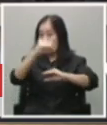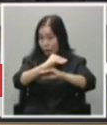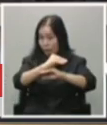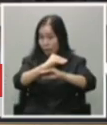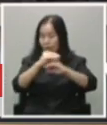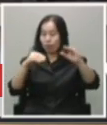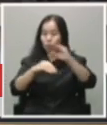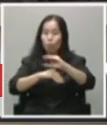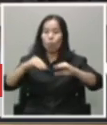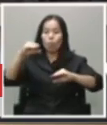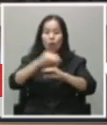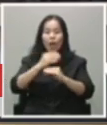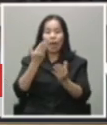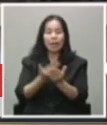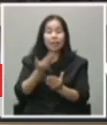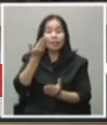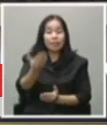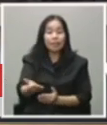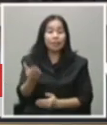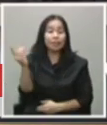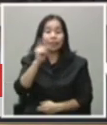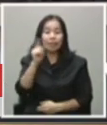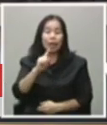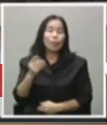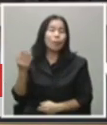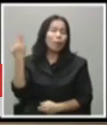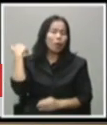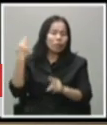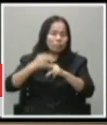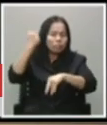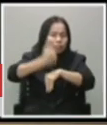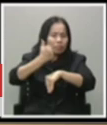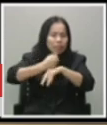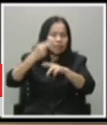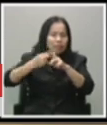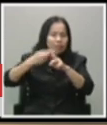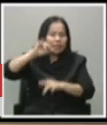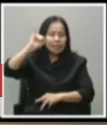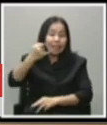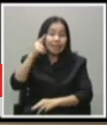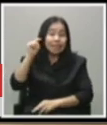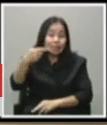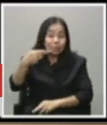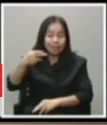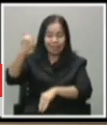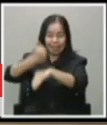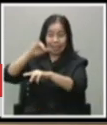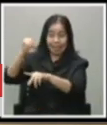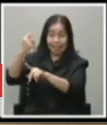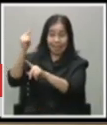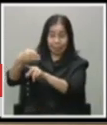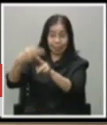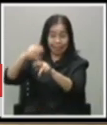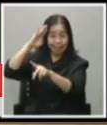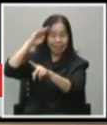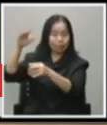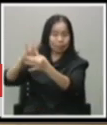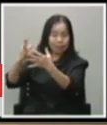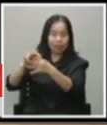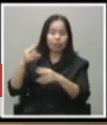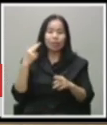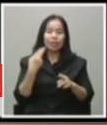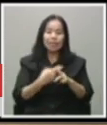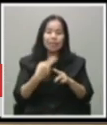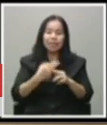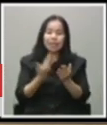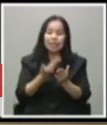อวิธีพิเศษในยุคของพลตำรวจเอกจักรทิพย์ชัยจินดาแต่จักรทิพย์ไม่เกี่ยวนะครับผมจะพูดเฉพาะโครงการไบโอเมต